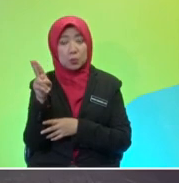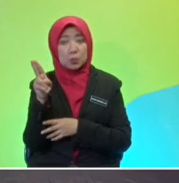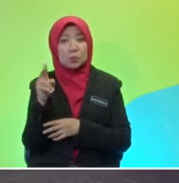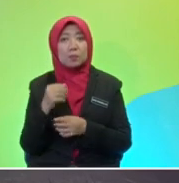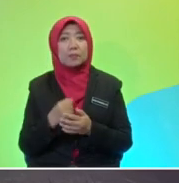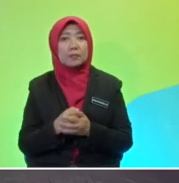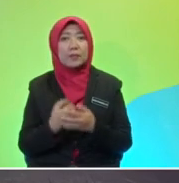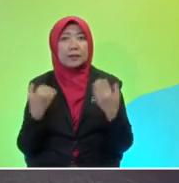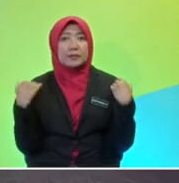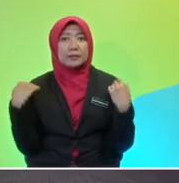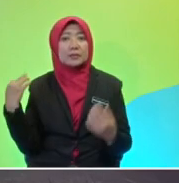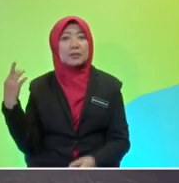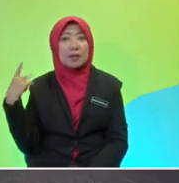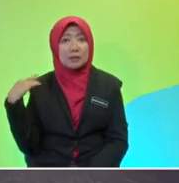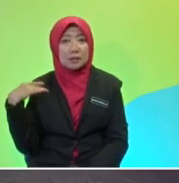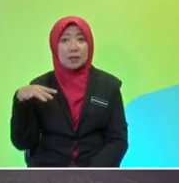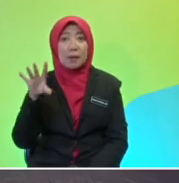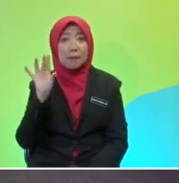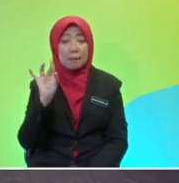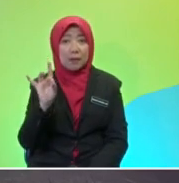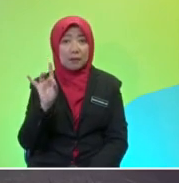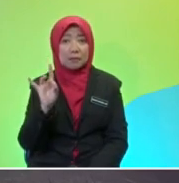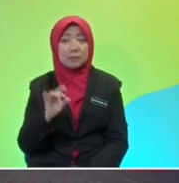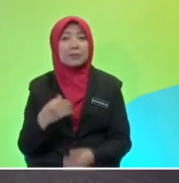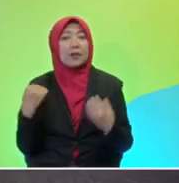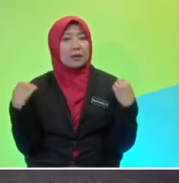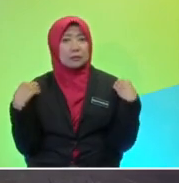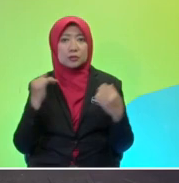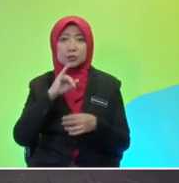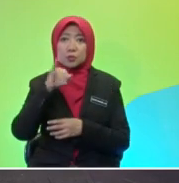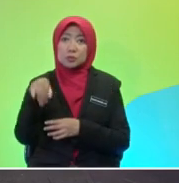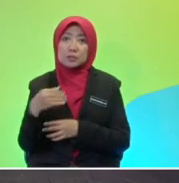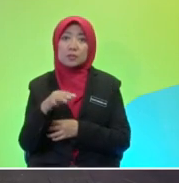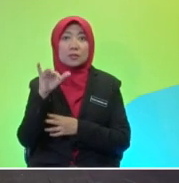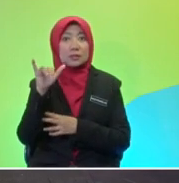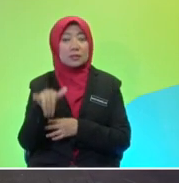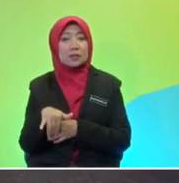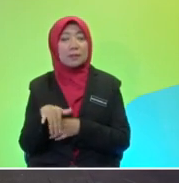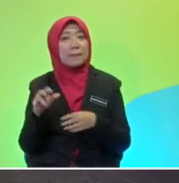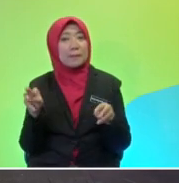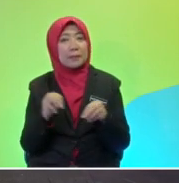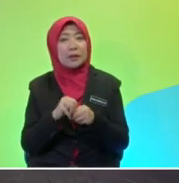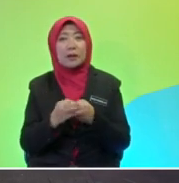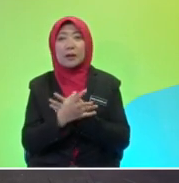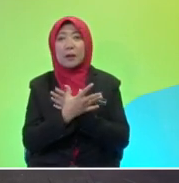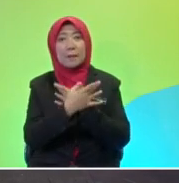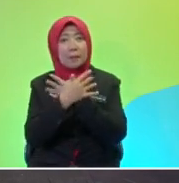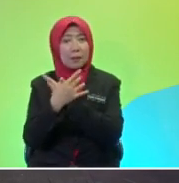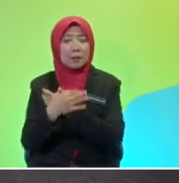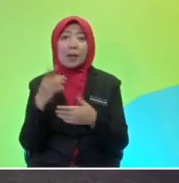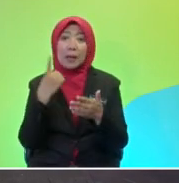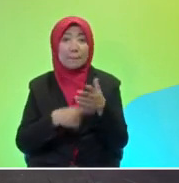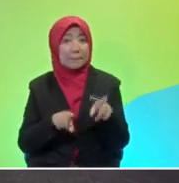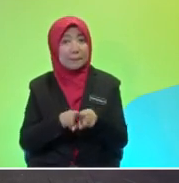kaki 8 Wah ada juga yang oh macam nirama tapi apa bisa